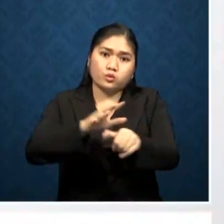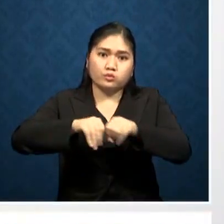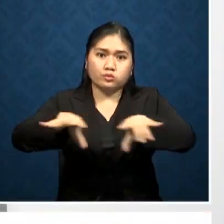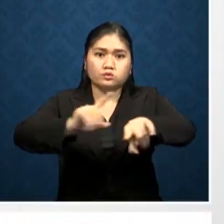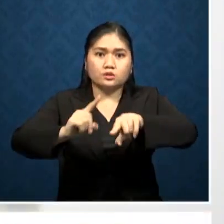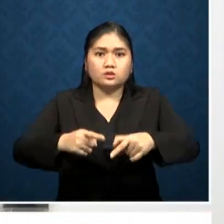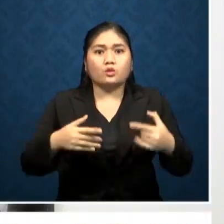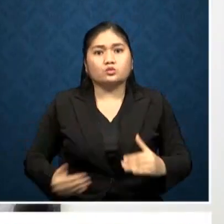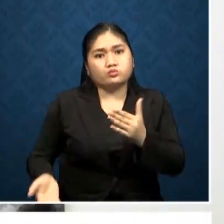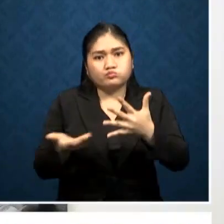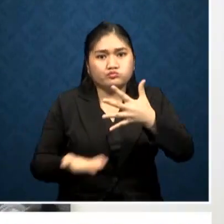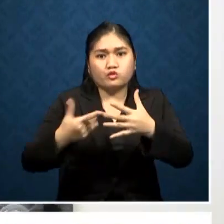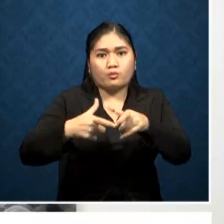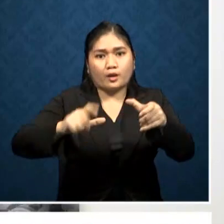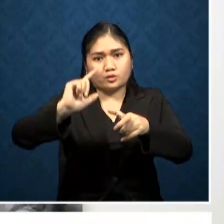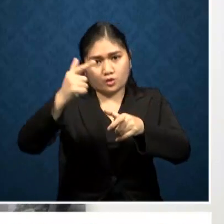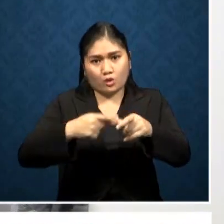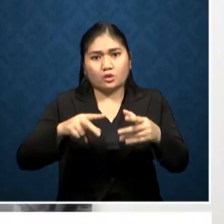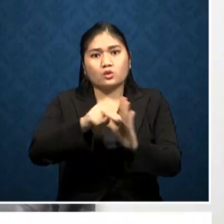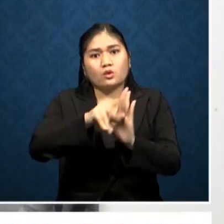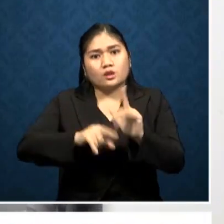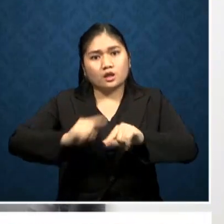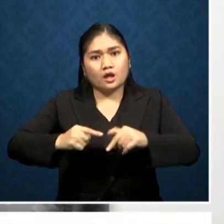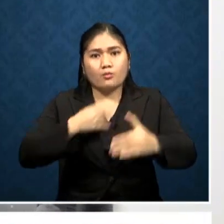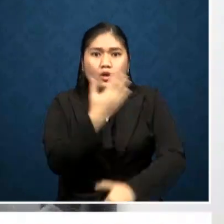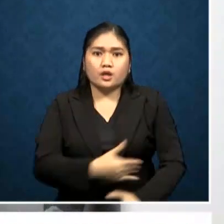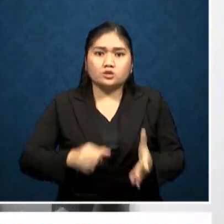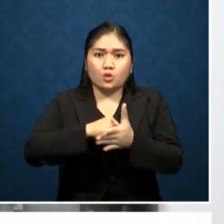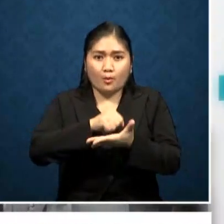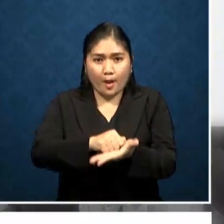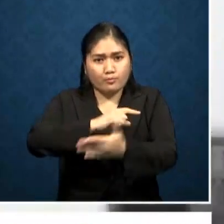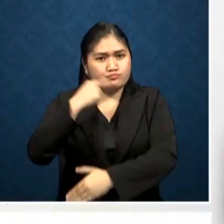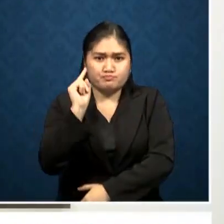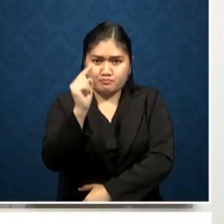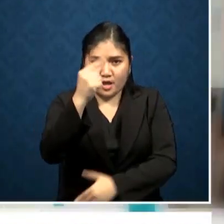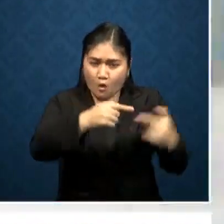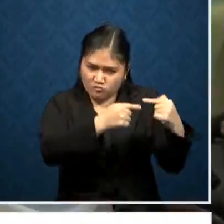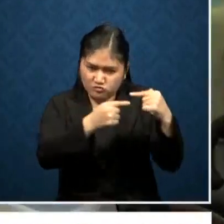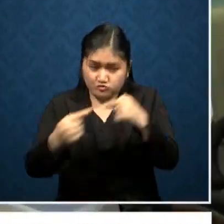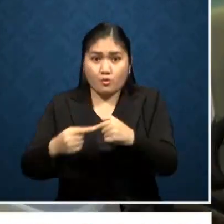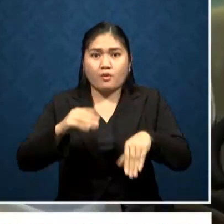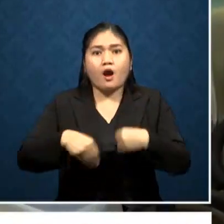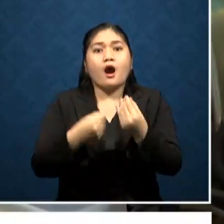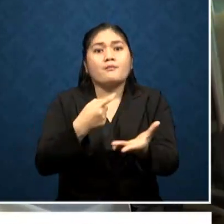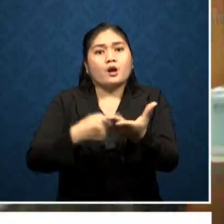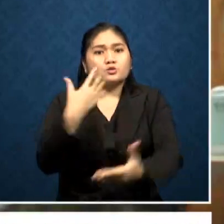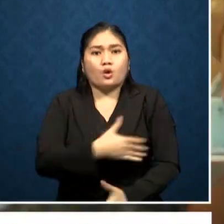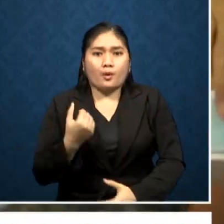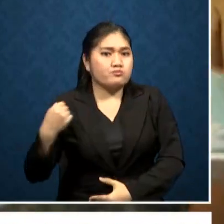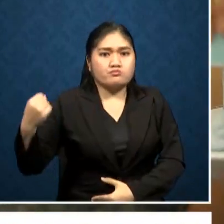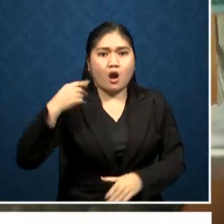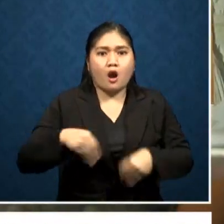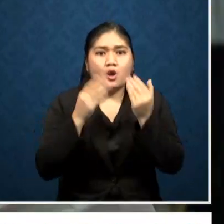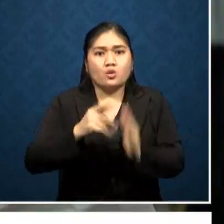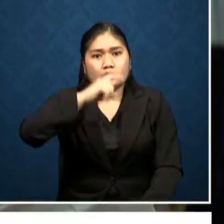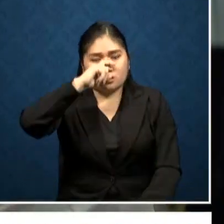พรอมยกระรบบบรทองและนวัตกรรบิการสุขภาพวิธีใหม่อย่างต่เนื่องเพื่อสางหปกนสุขภาพที่มนคงให้กบ